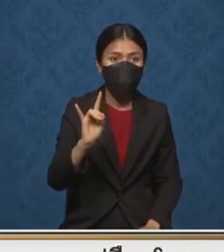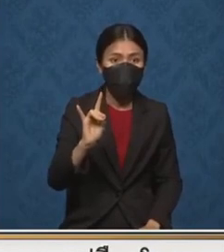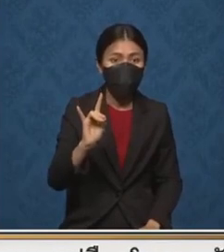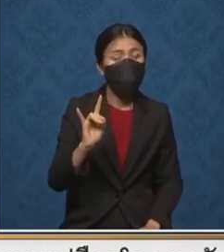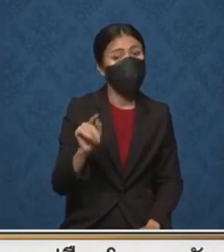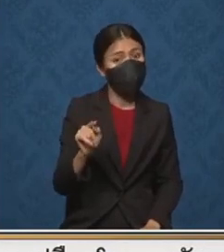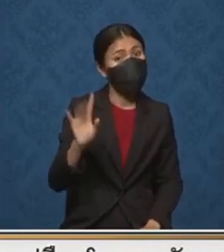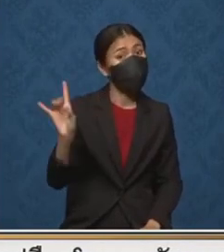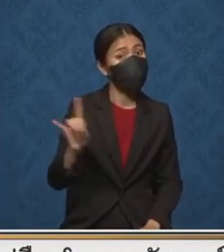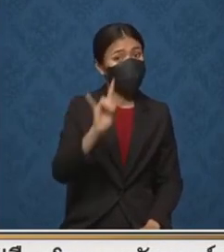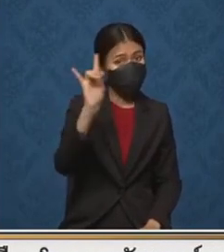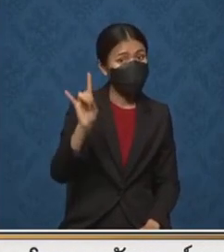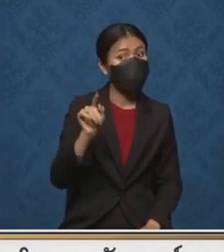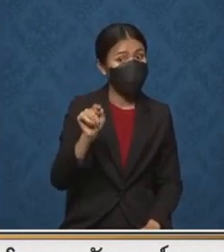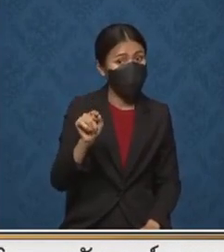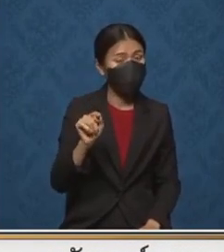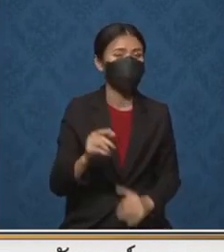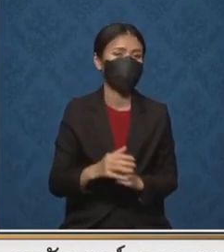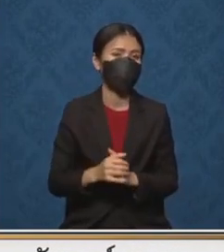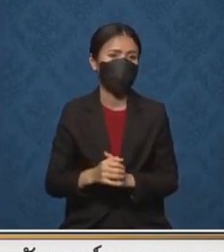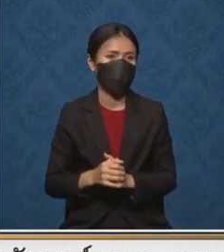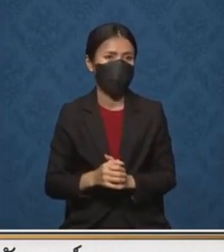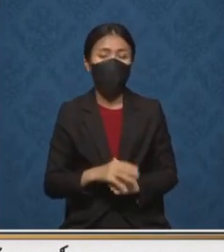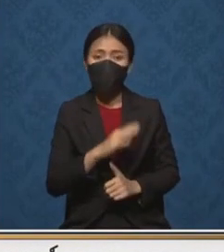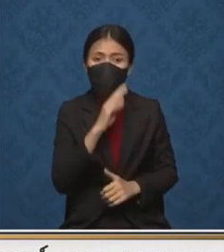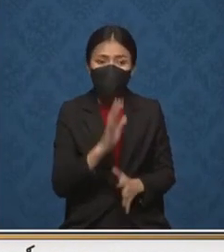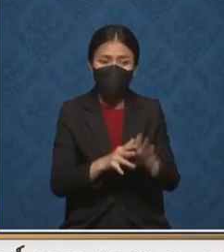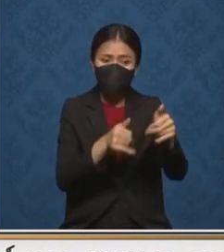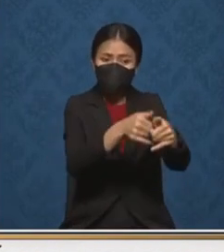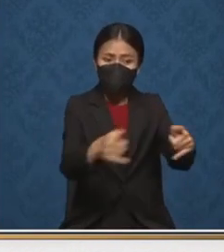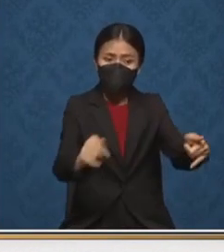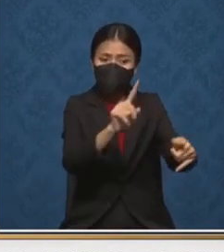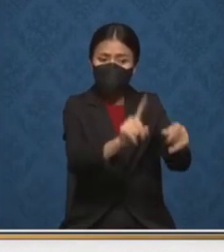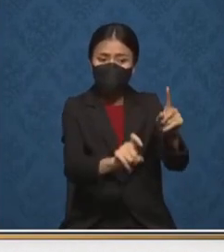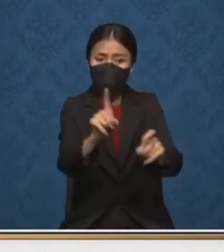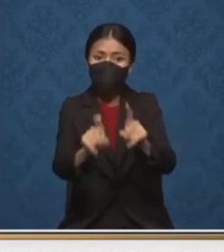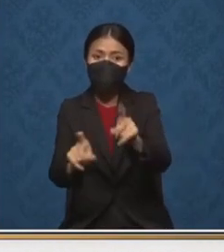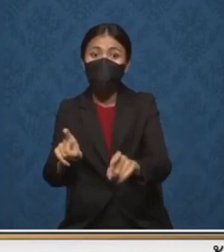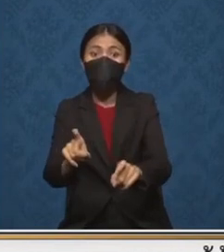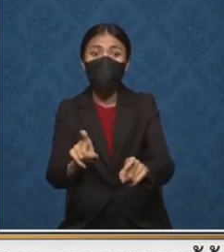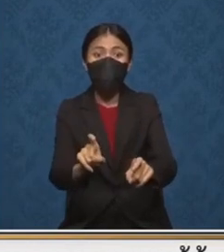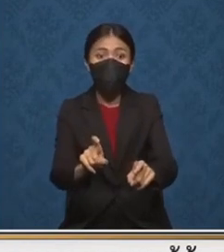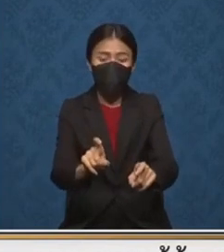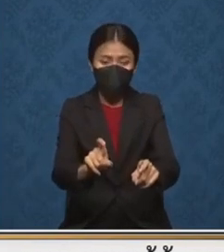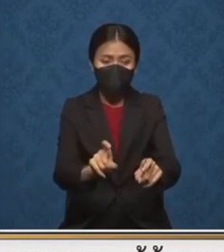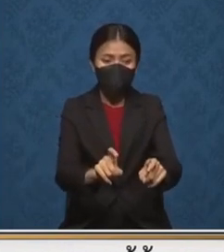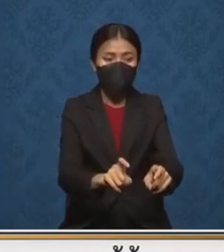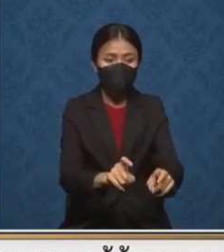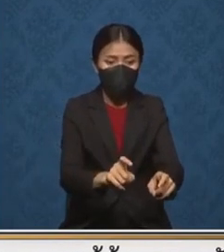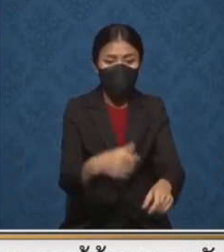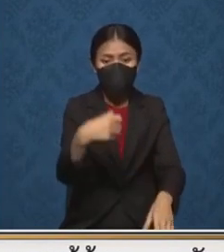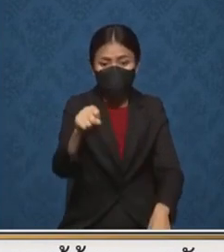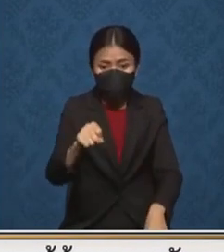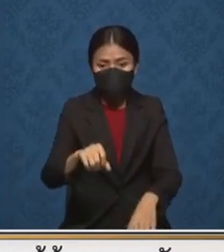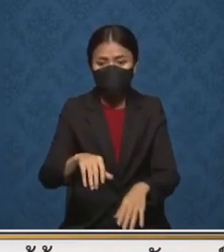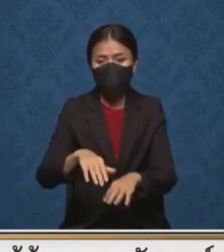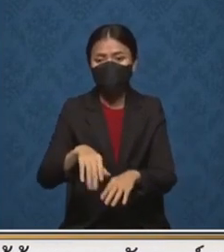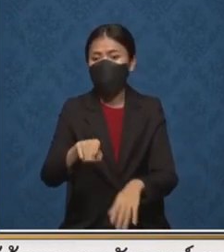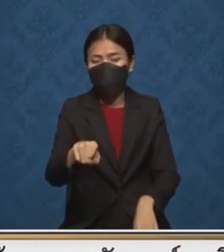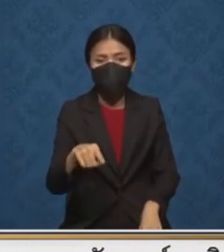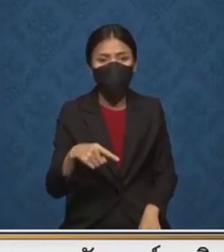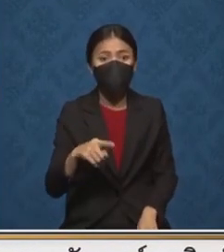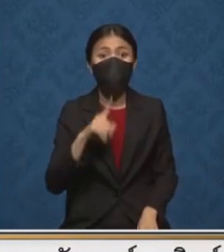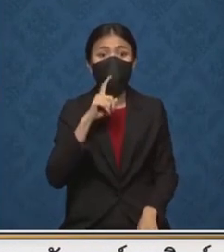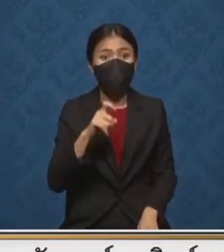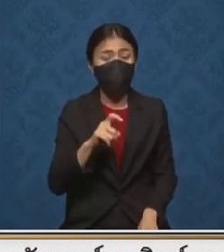ละ 500ตัวนั้นท่านจะรับผิดชอบเพิ่มเติมได้อีกหรือไม่ในขณะเดียวกันสิน